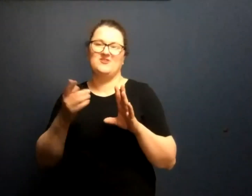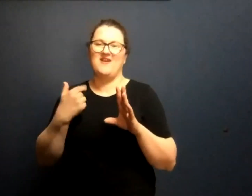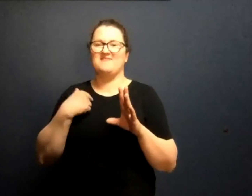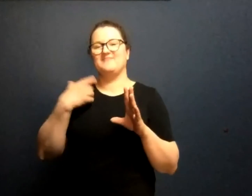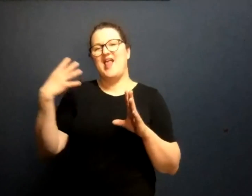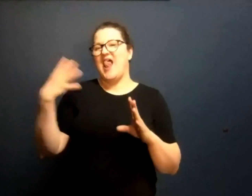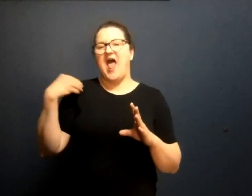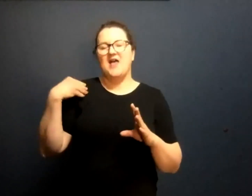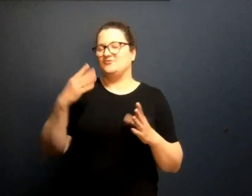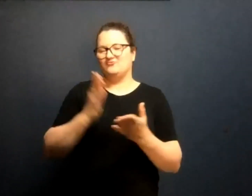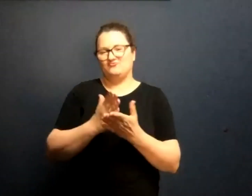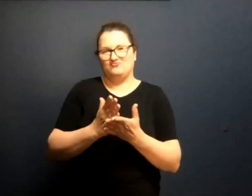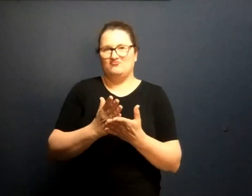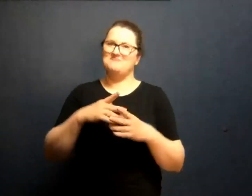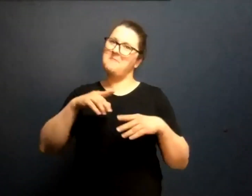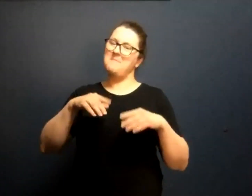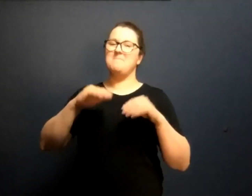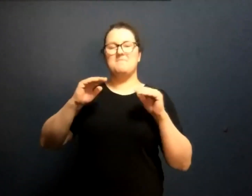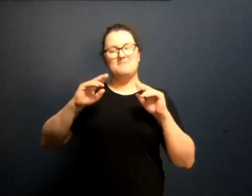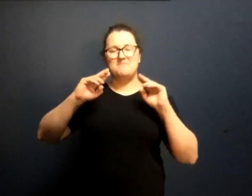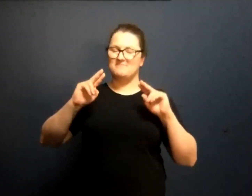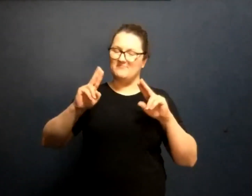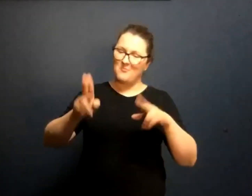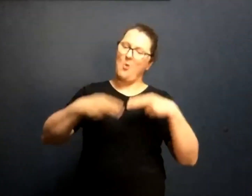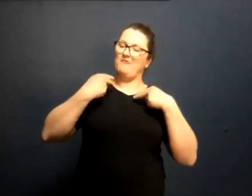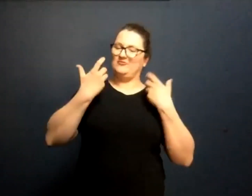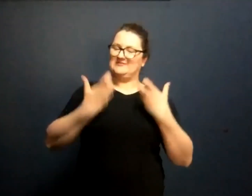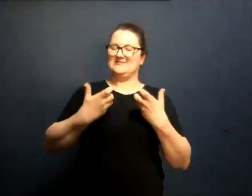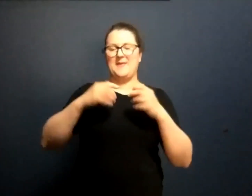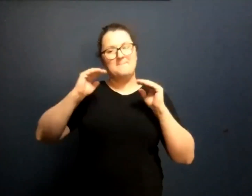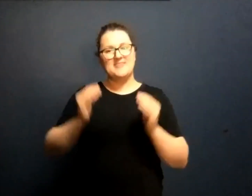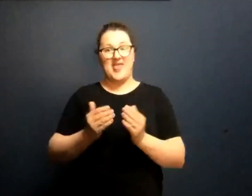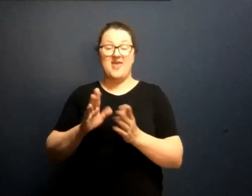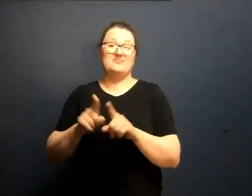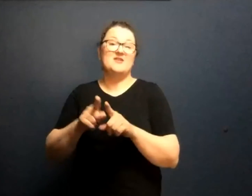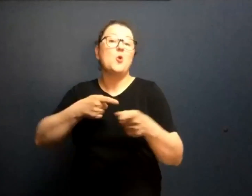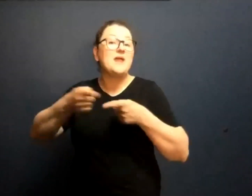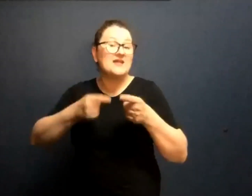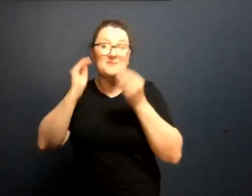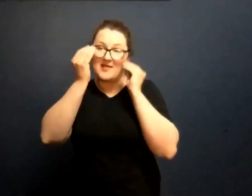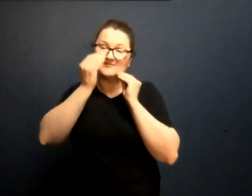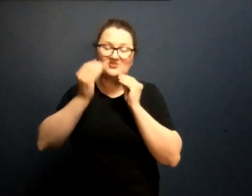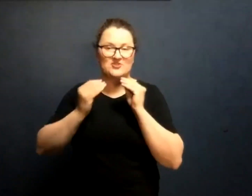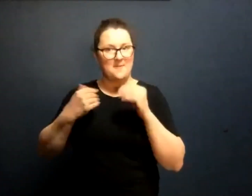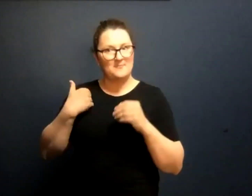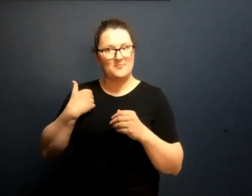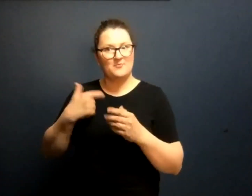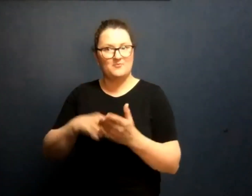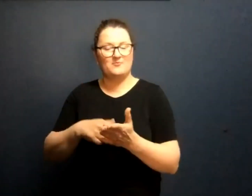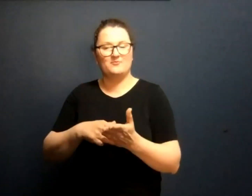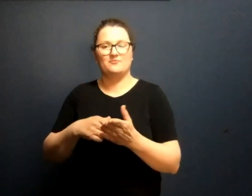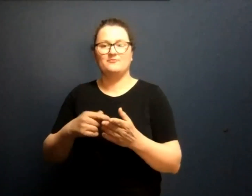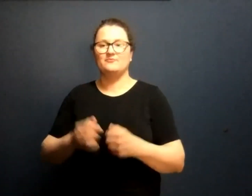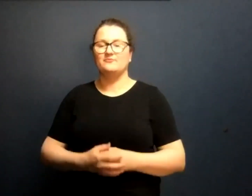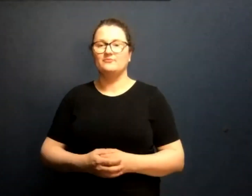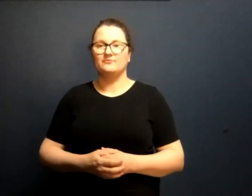No właśnie operacji plastycznej to jest bardzo ciekawy element. Tutaj też robiłam fokusy ze starszymi kobietami, bardzo ciekawe wnioski. Natomiast